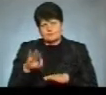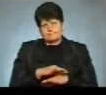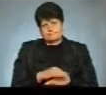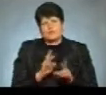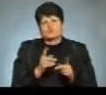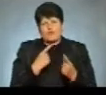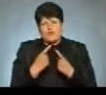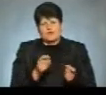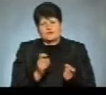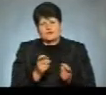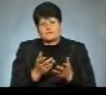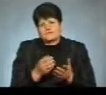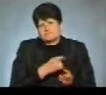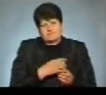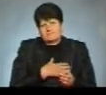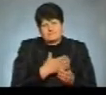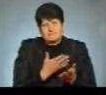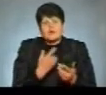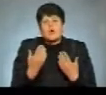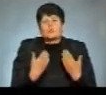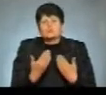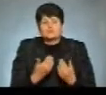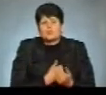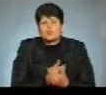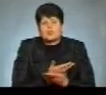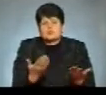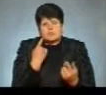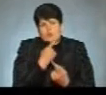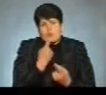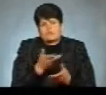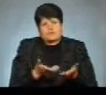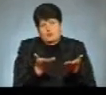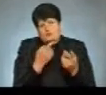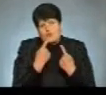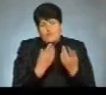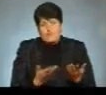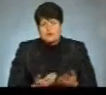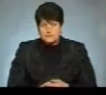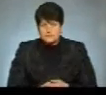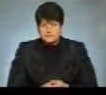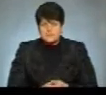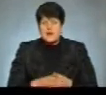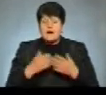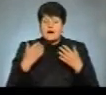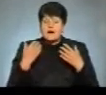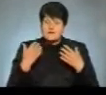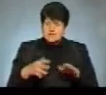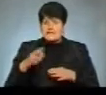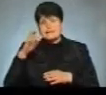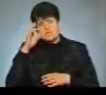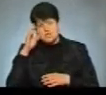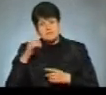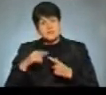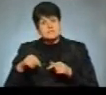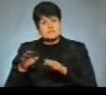сфера, приватна сфера, це є мову, яку хоче такою людина говорить. А вже державна сфера,